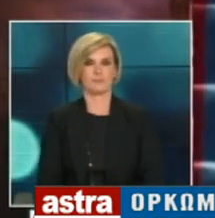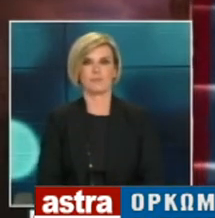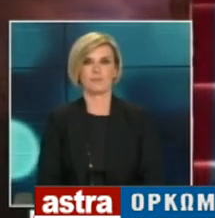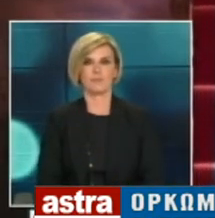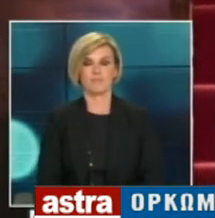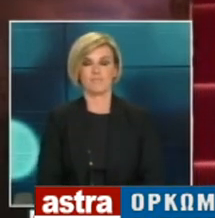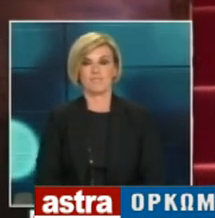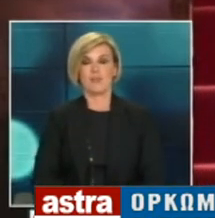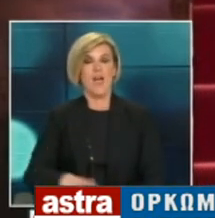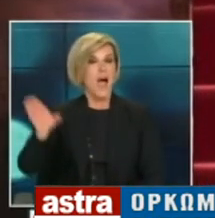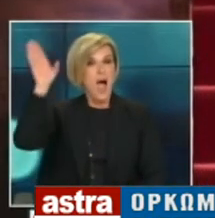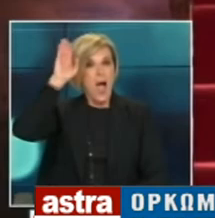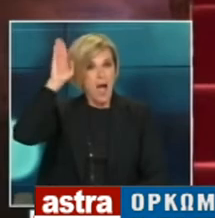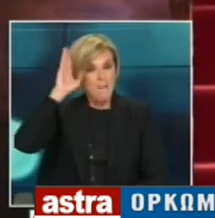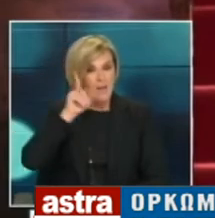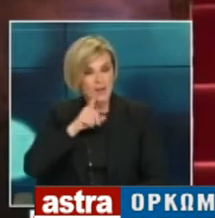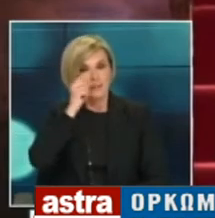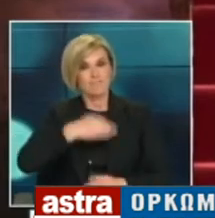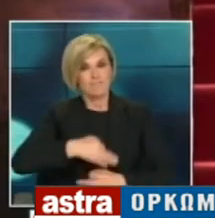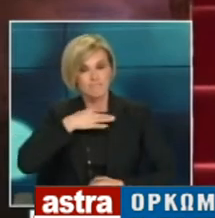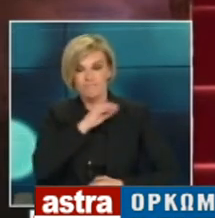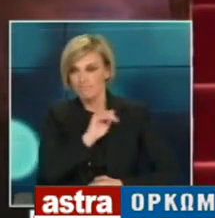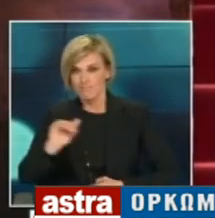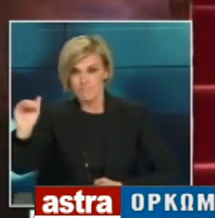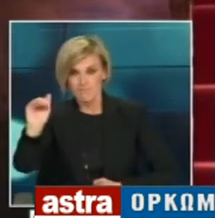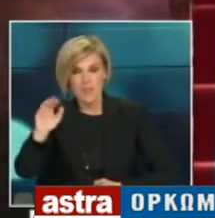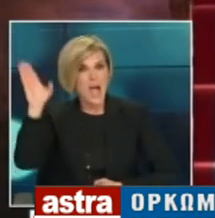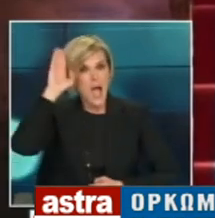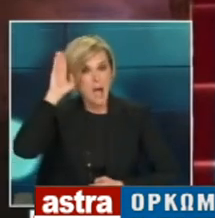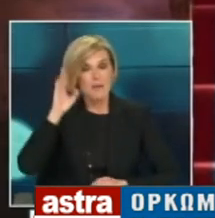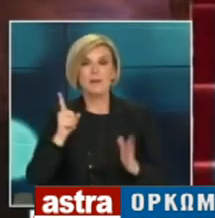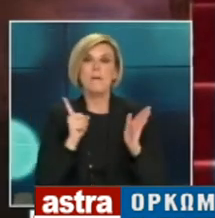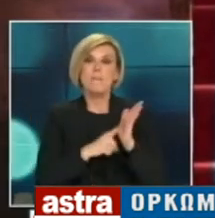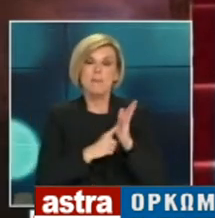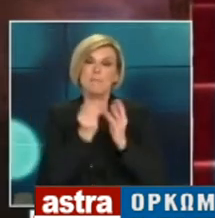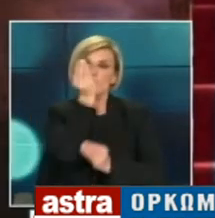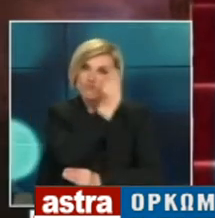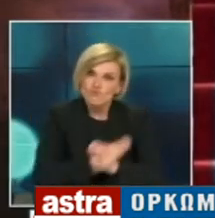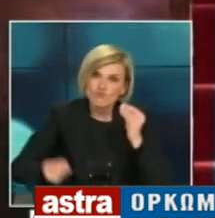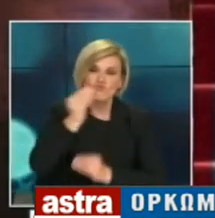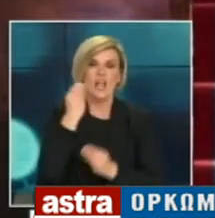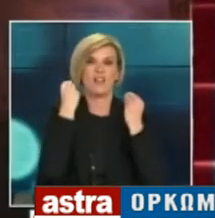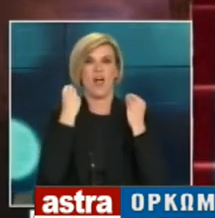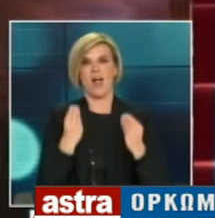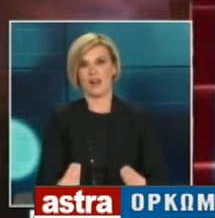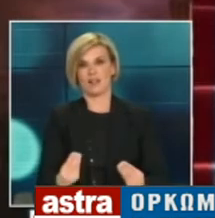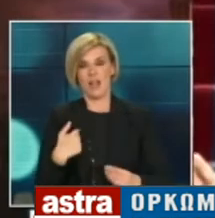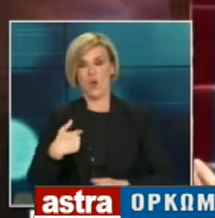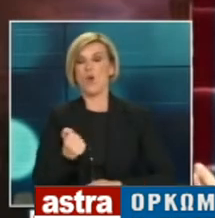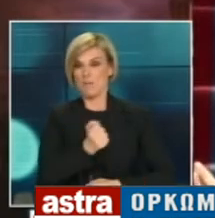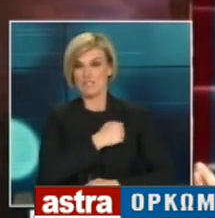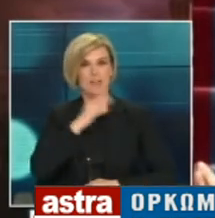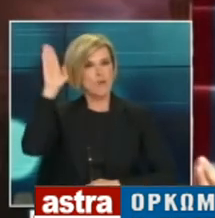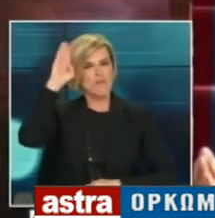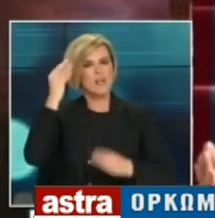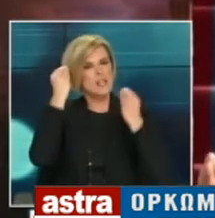Συμπολίτες μου, Αμερικανοί, πρέπει να διαφέρουμε. Η Αμερική πρέπει να είναι καλύτερη από όλα αυτά. Και πιστεύω ότι η Αμερική είναι πάρα